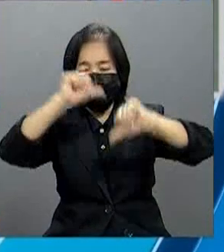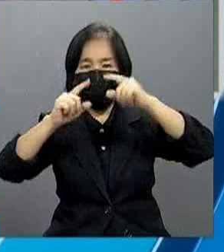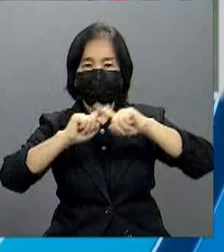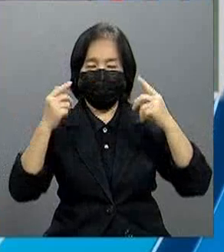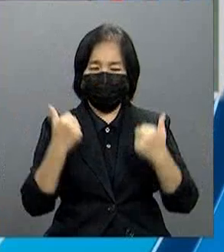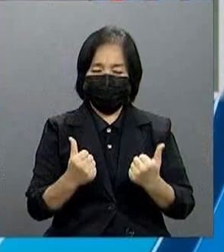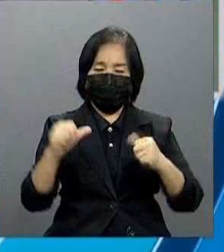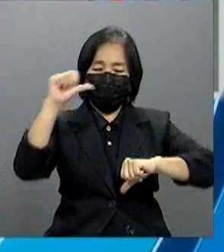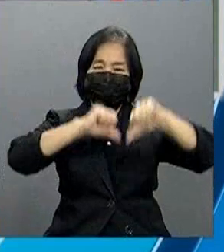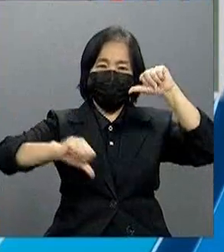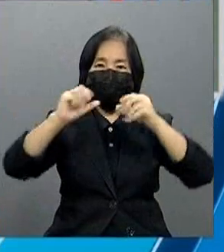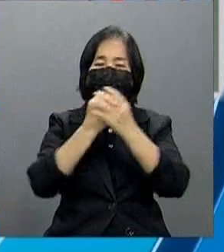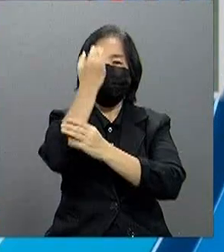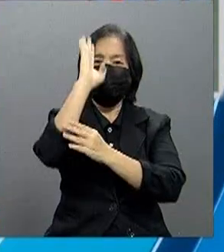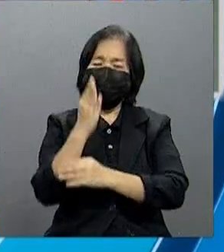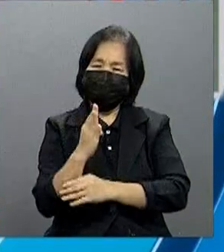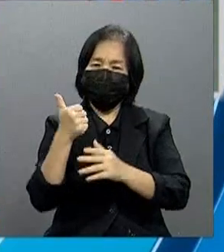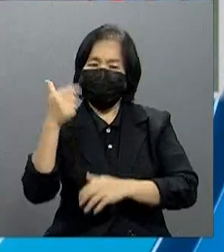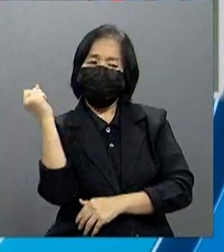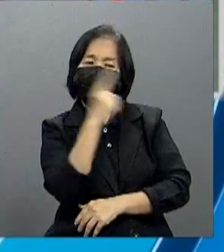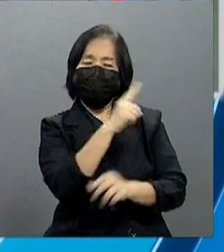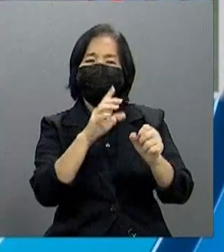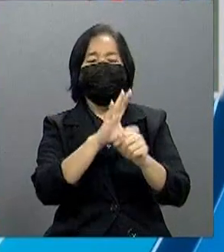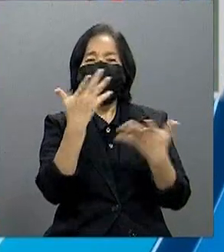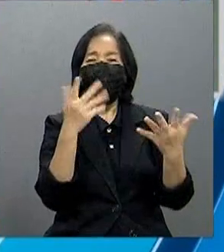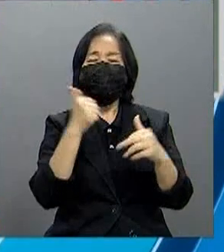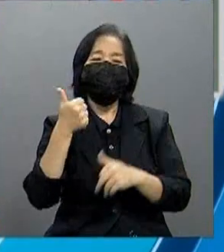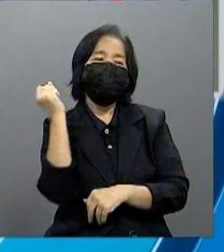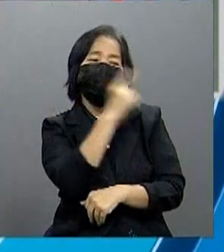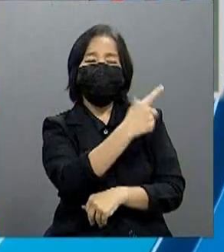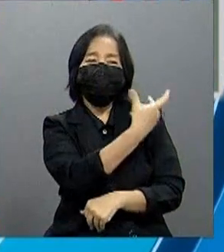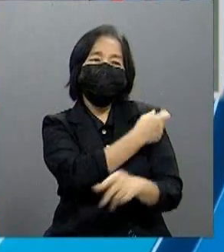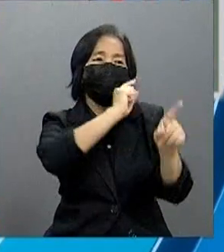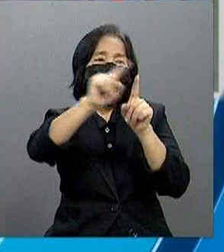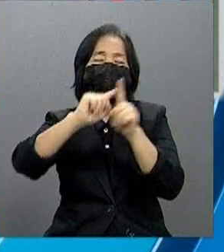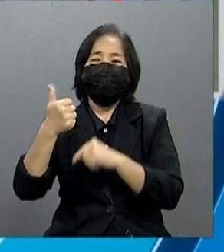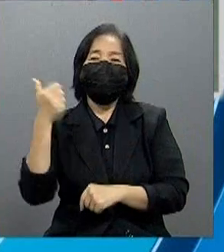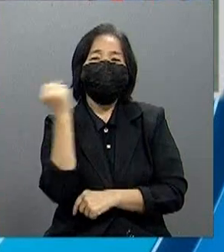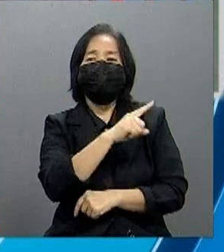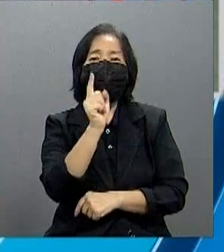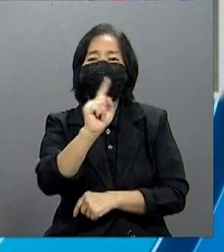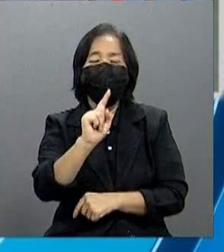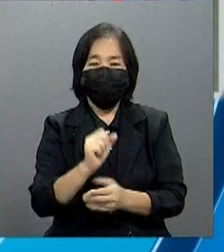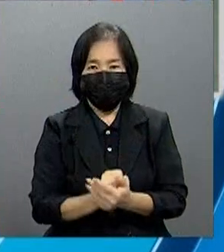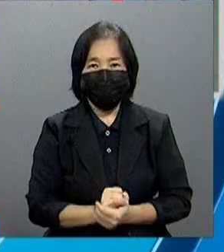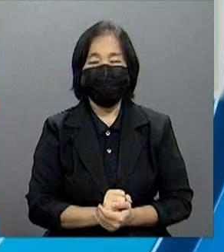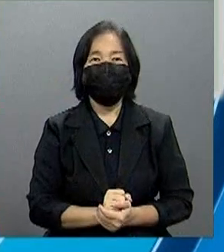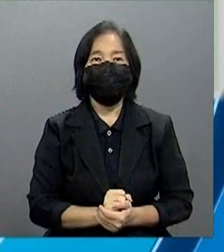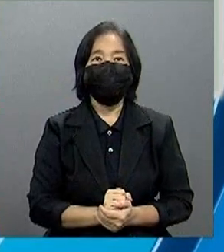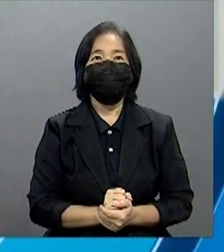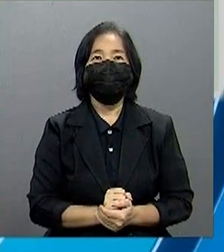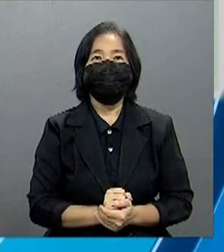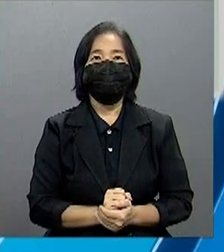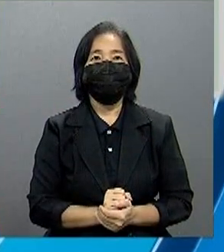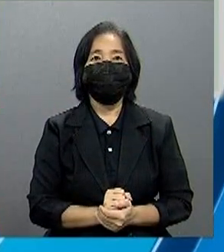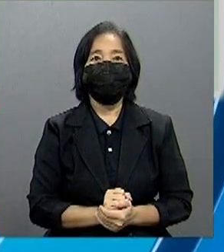าเดิมยังไงมันรับมือกับโควิด19ได้จากเหมือนกับยี่ห้ออื่นไหมหรือแบบไหนครับ ก็มีผล